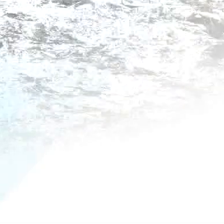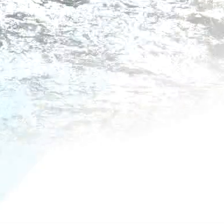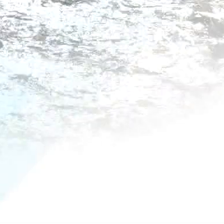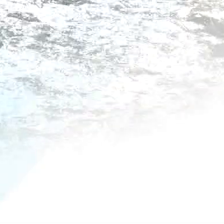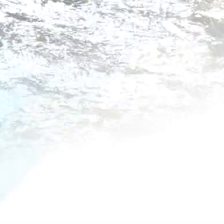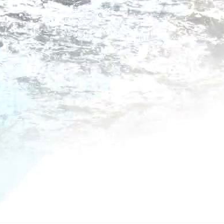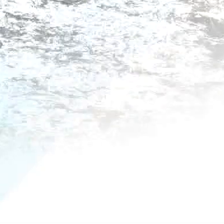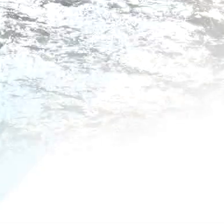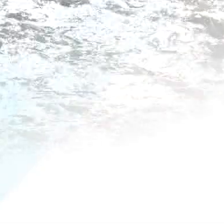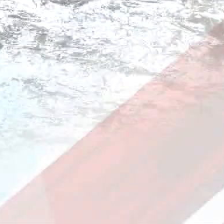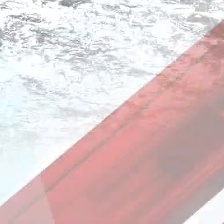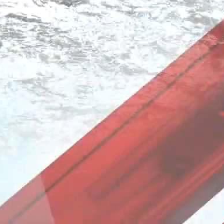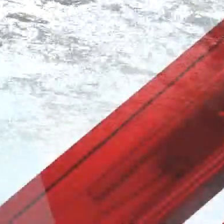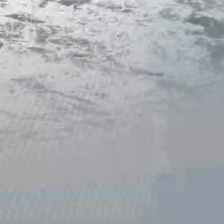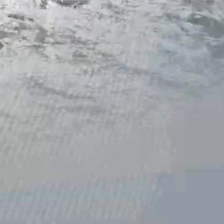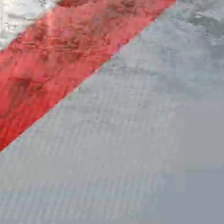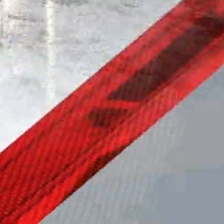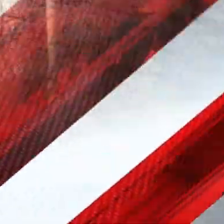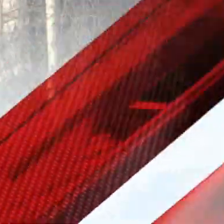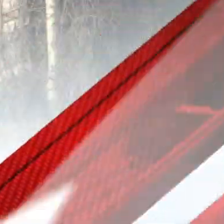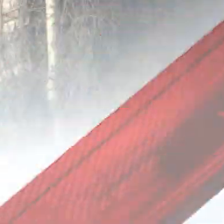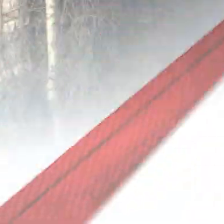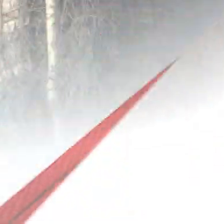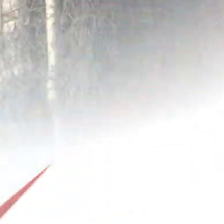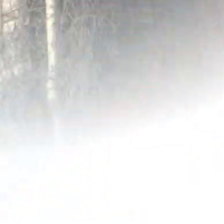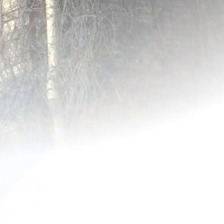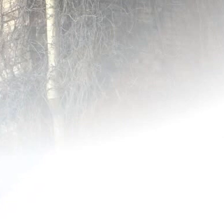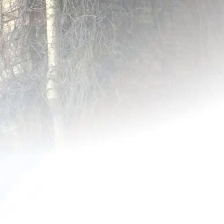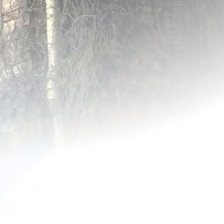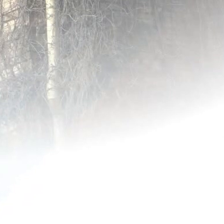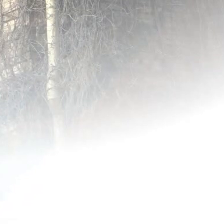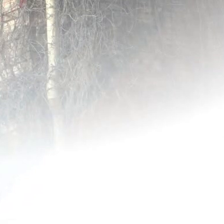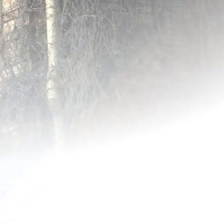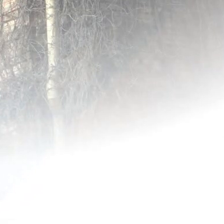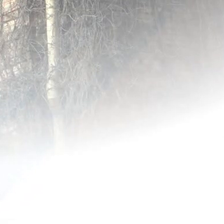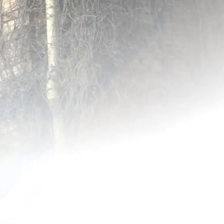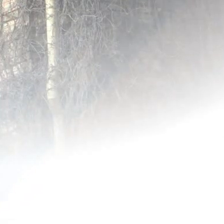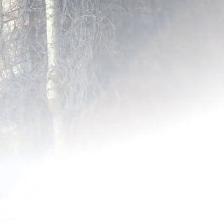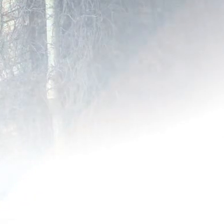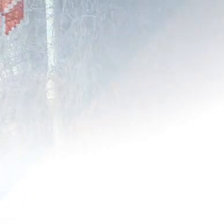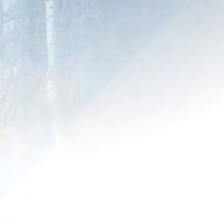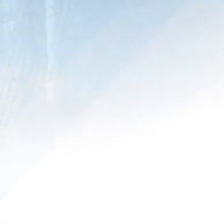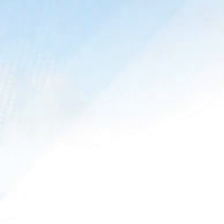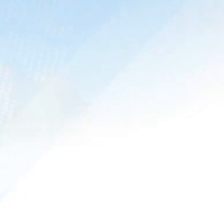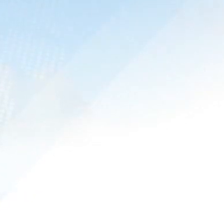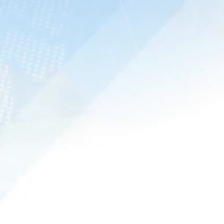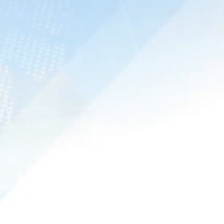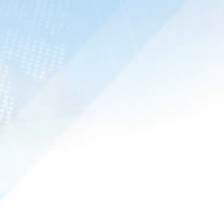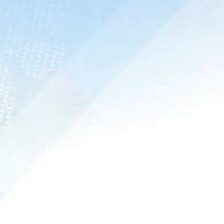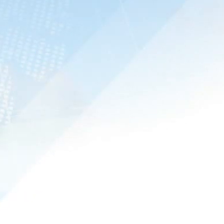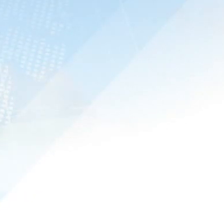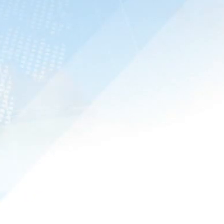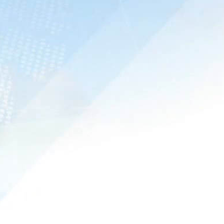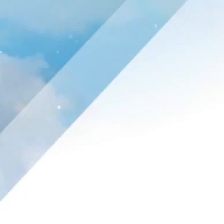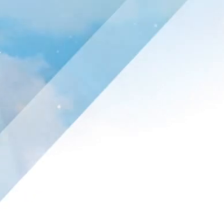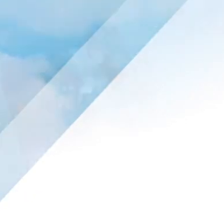Вероятность конфликта довольно высокая. Однако необлага будет стрыматься и не выказать негативу. Конфронтации не принесут корысти ни в